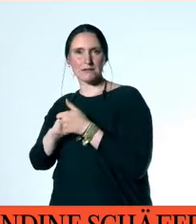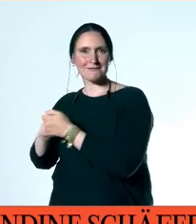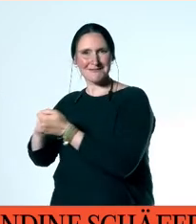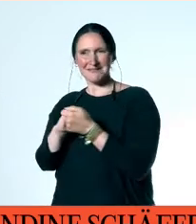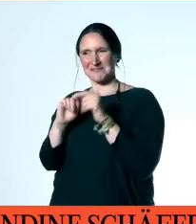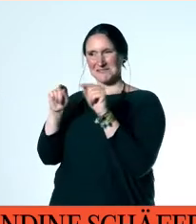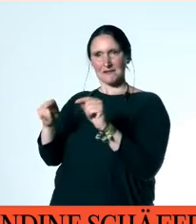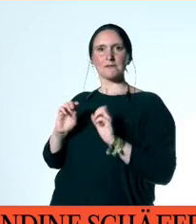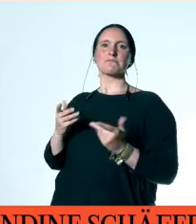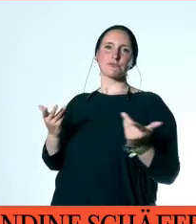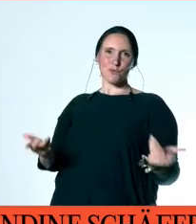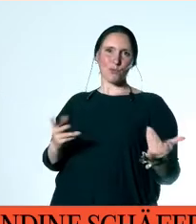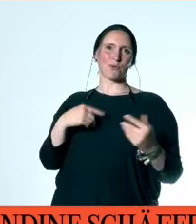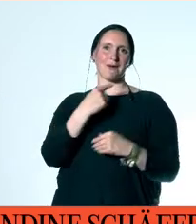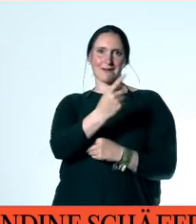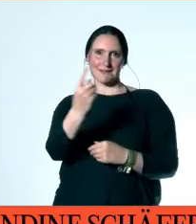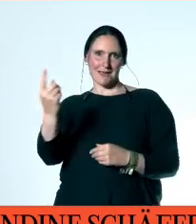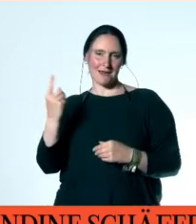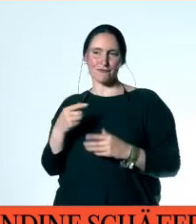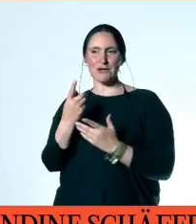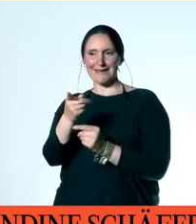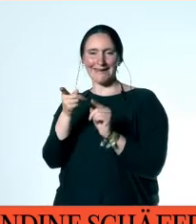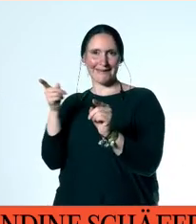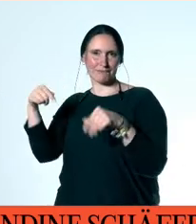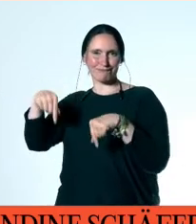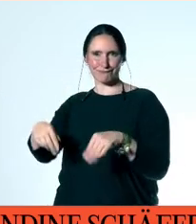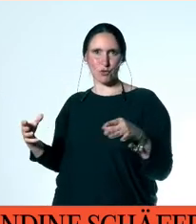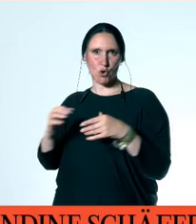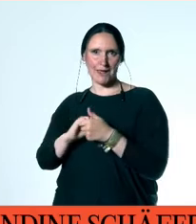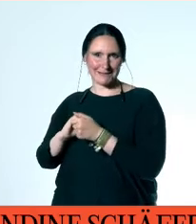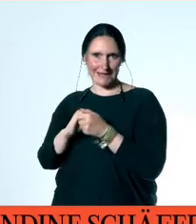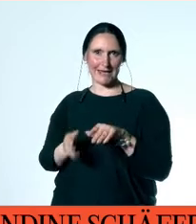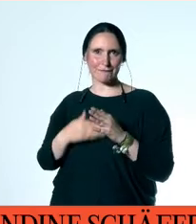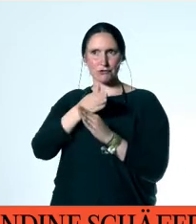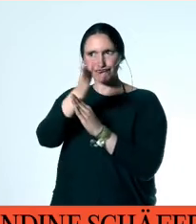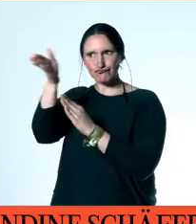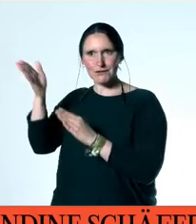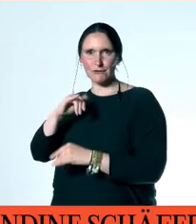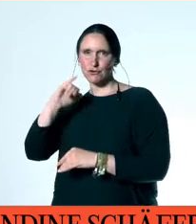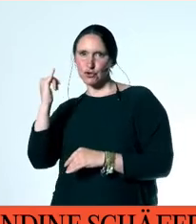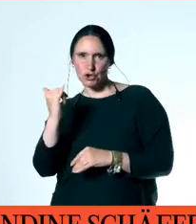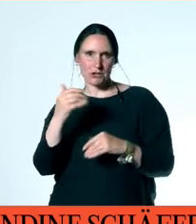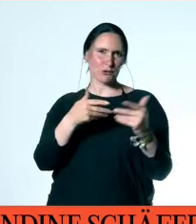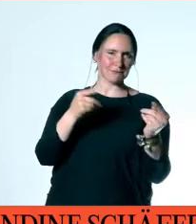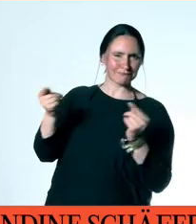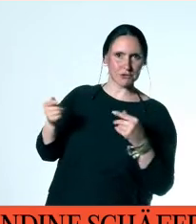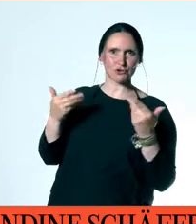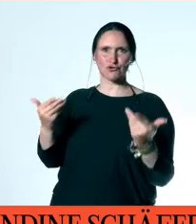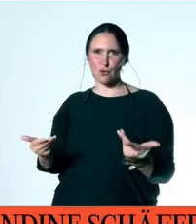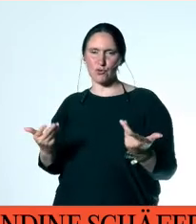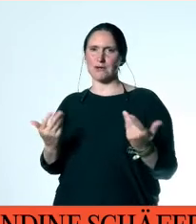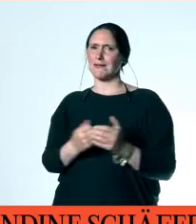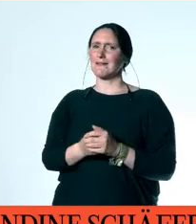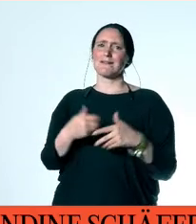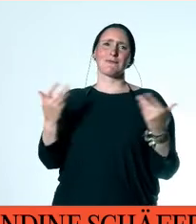dabei waren und dann vielleicht andere Wege gegangen sind, auch profitieren konnten, etwas für sich mitnehmen